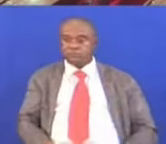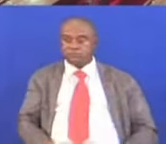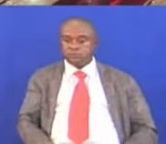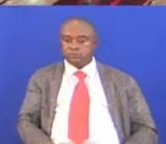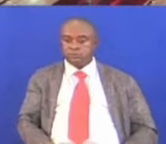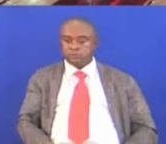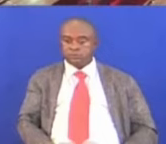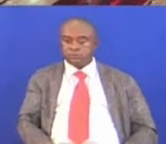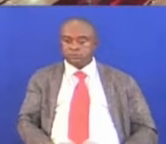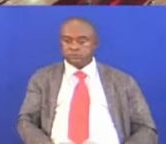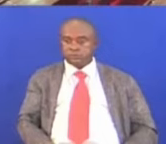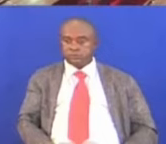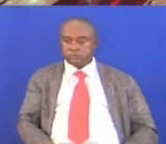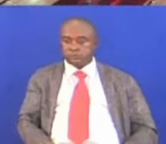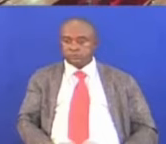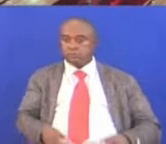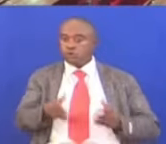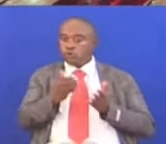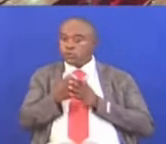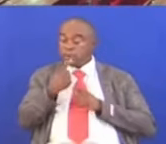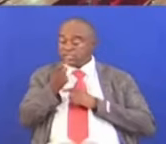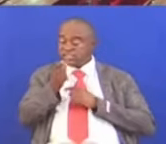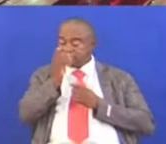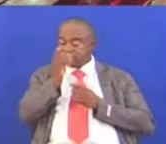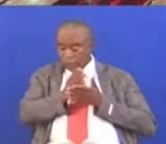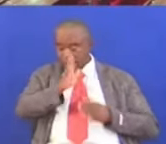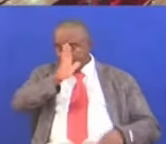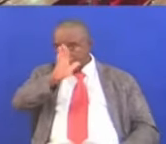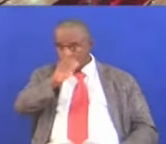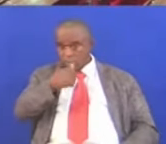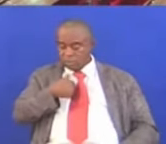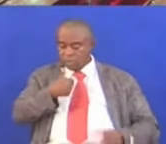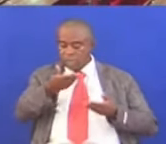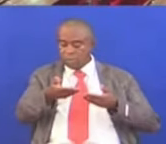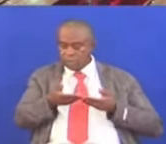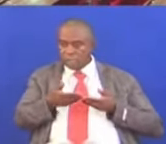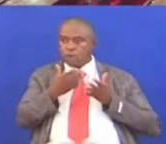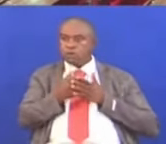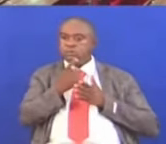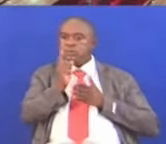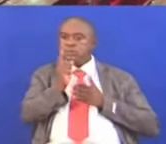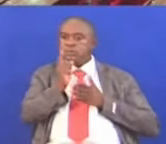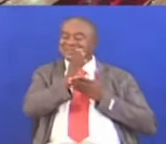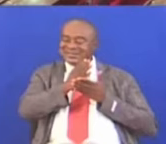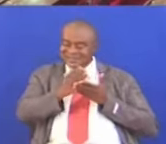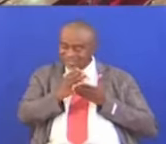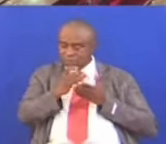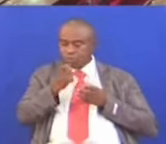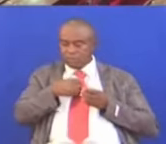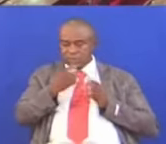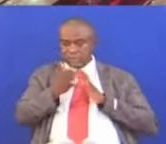hii na k kuasa uhik nimi kwa sau ni sehemu